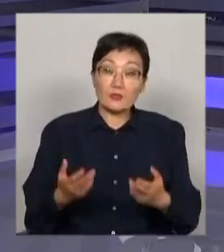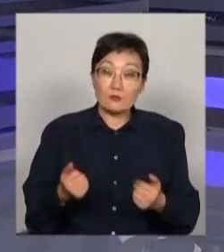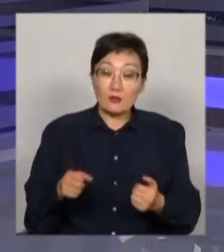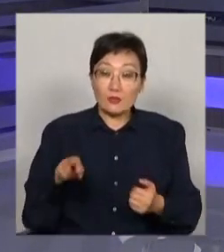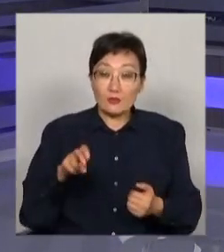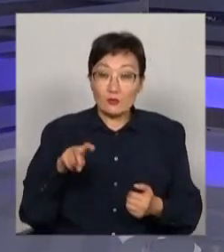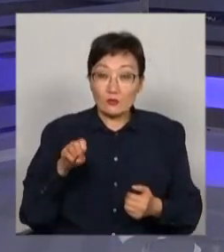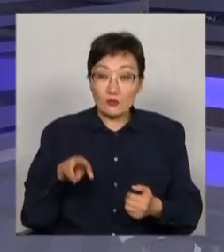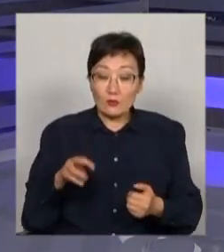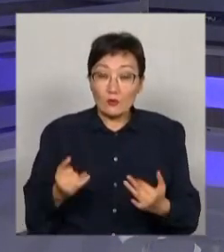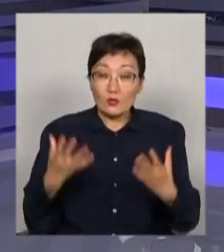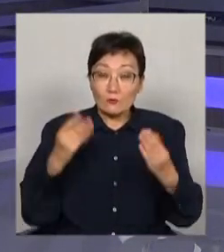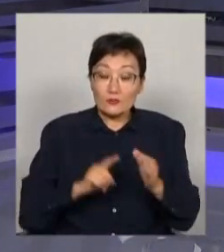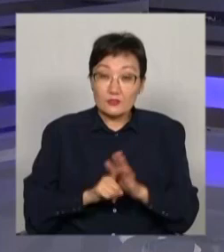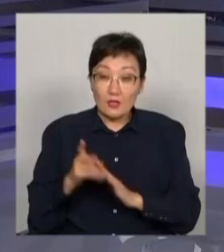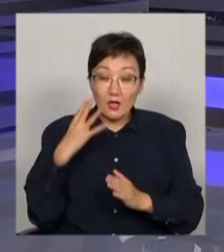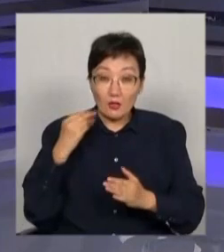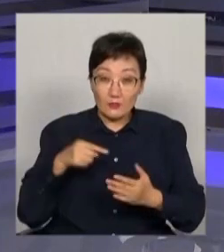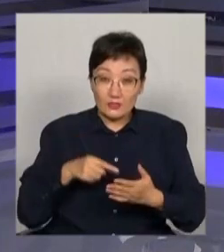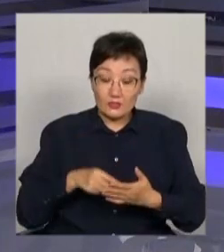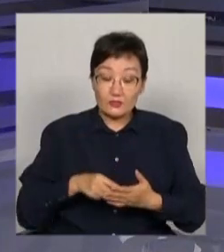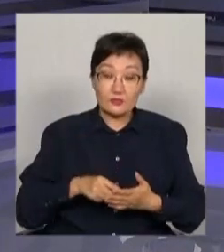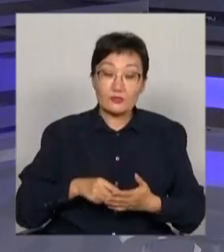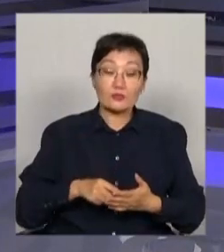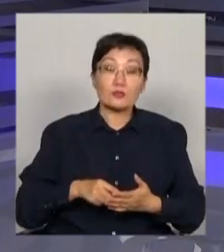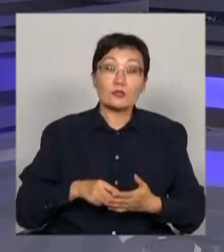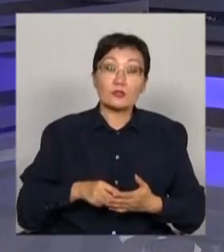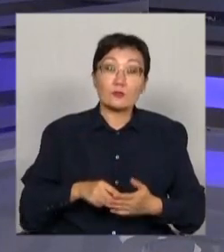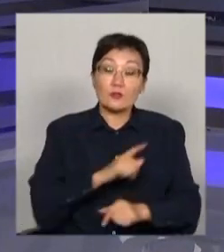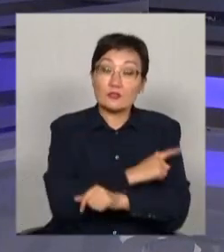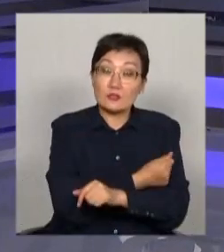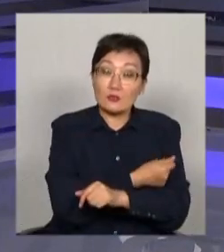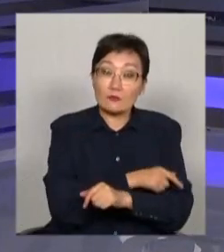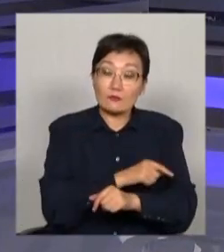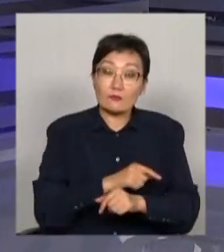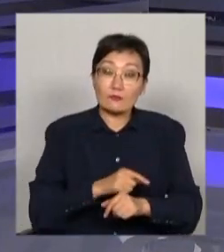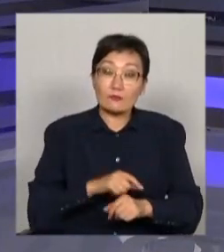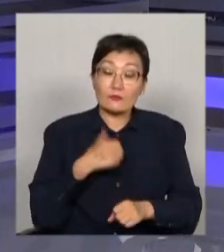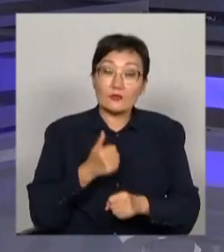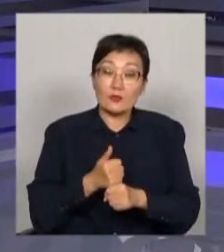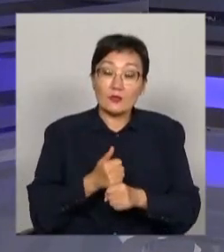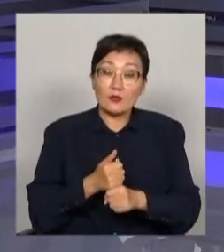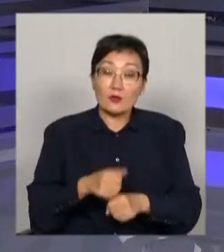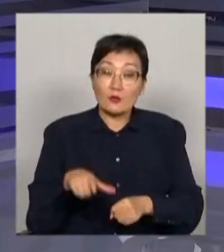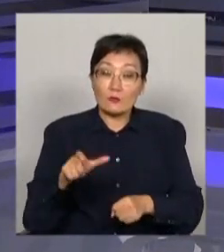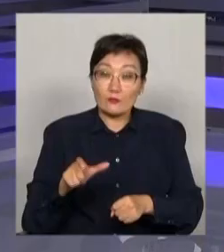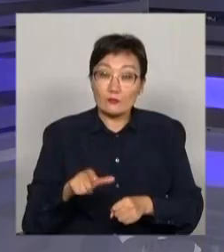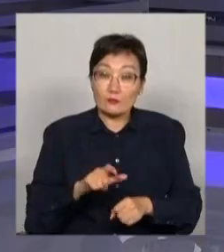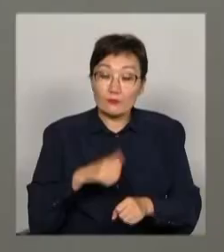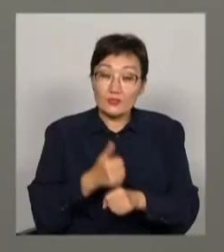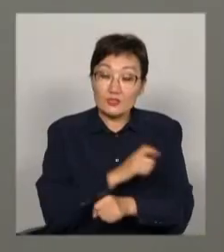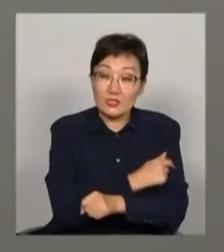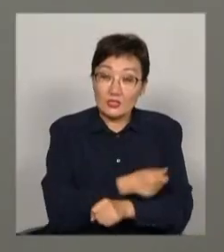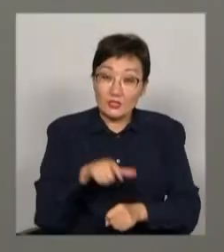Айылым, бүгінен бастап Алматы қаласында санитарлық бас дәрігердің қол қойылған қаулысы күшіне